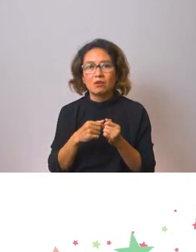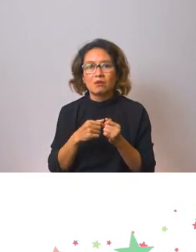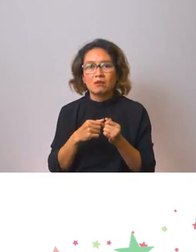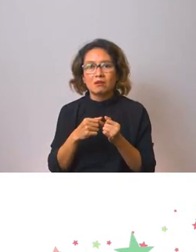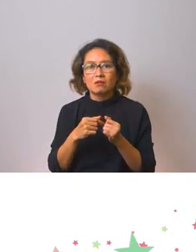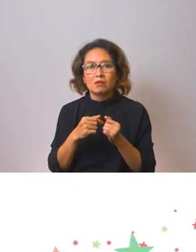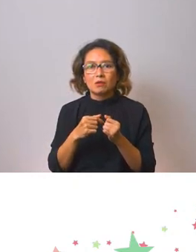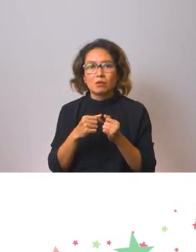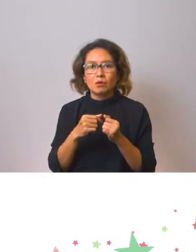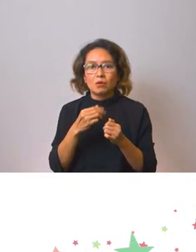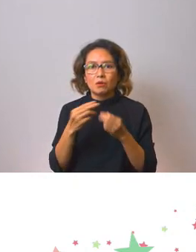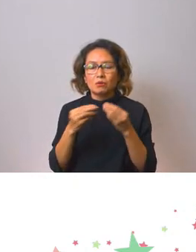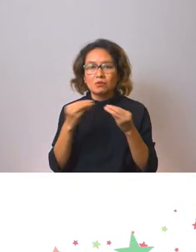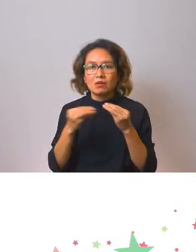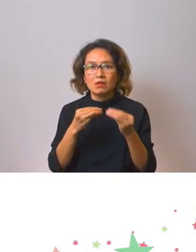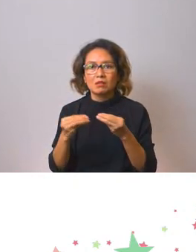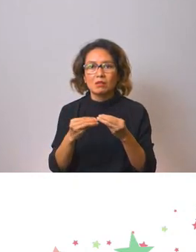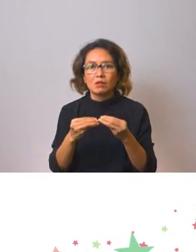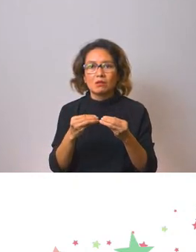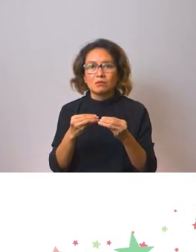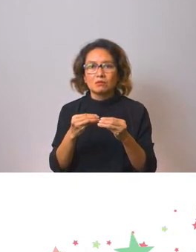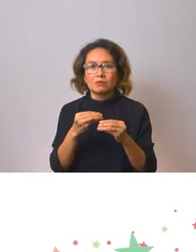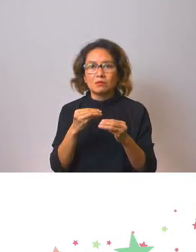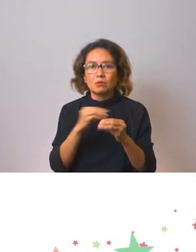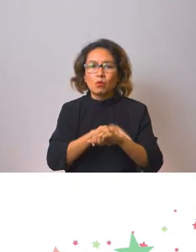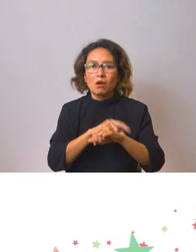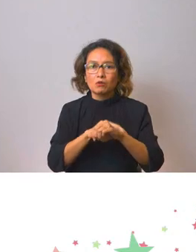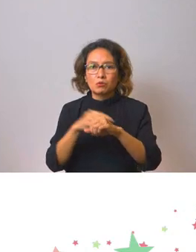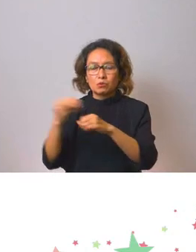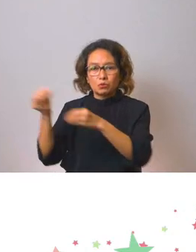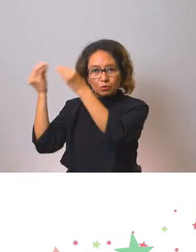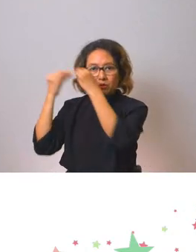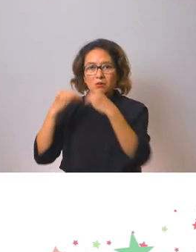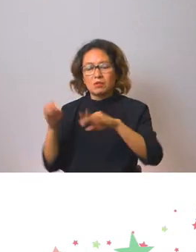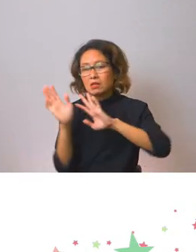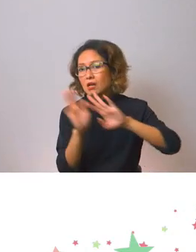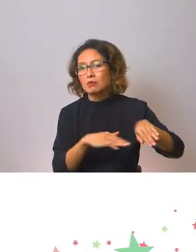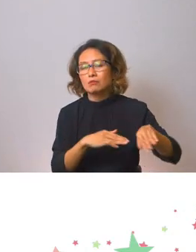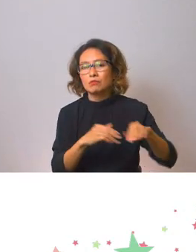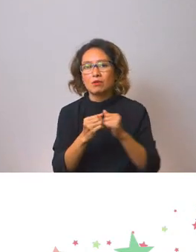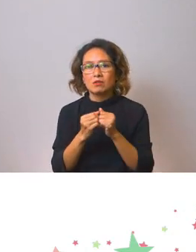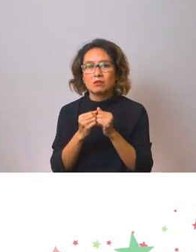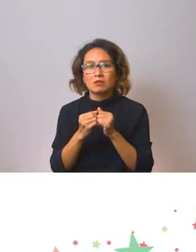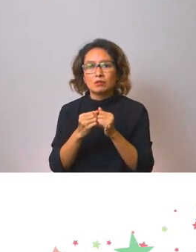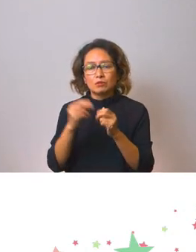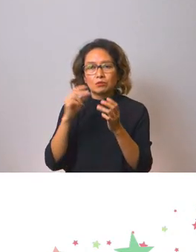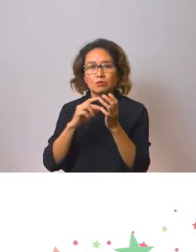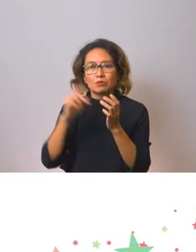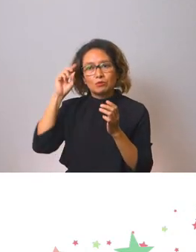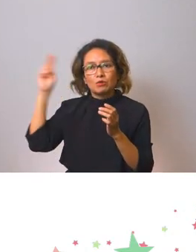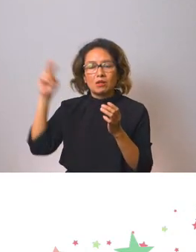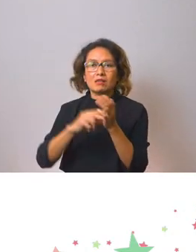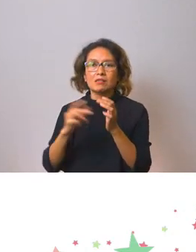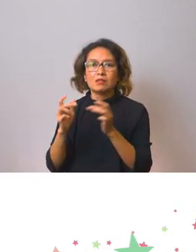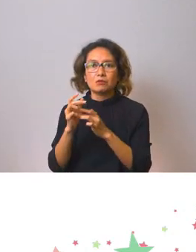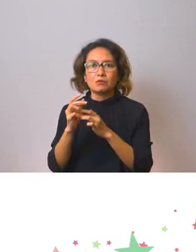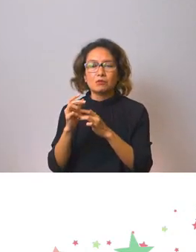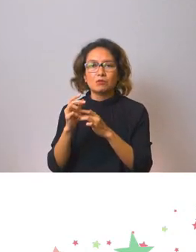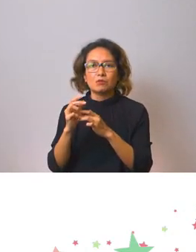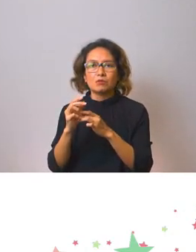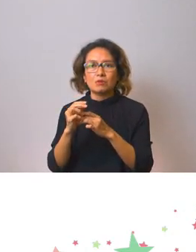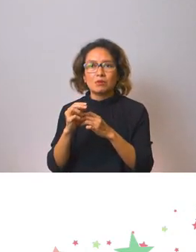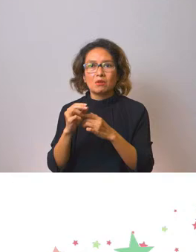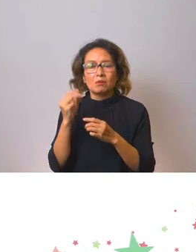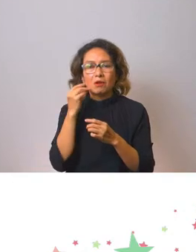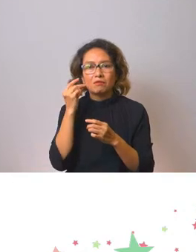yang kau berikan. Tuhan Yesus, maafkan kami karena kita selalu menggunakan